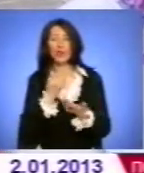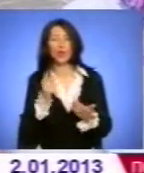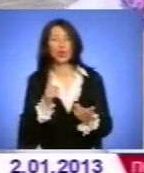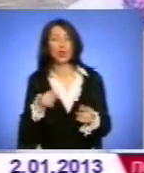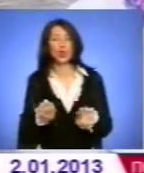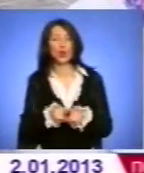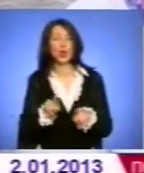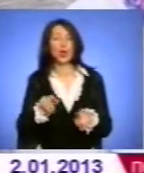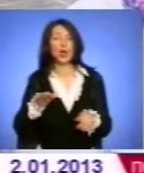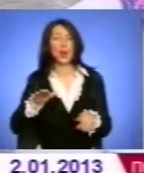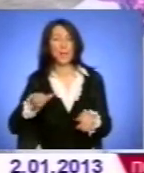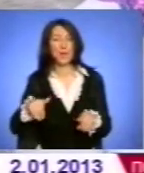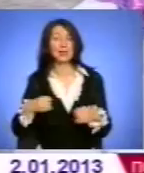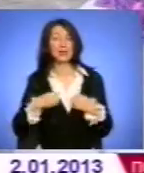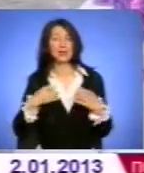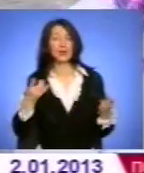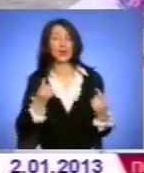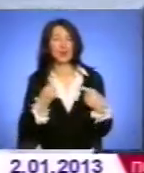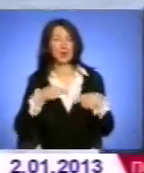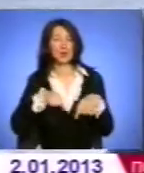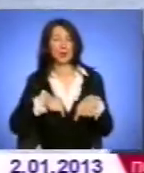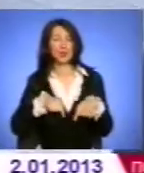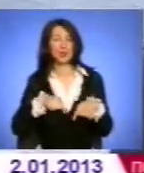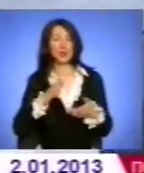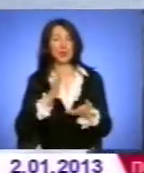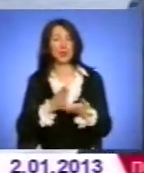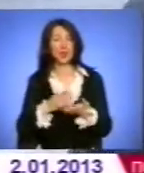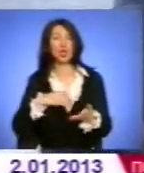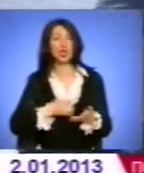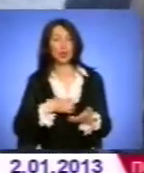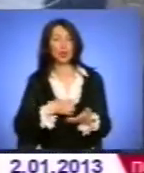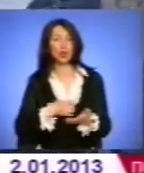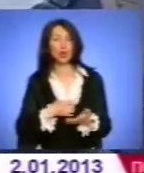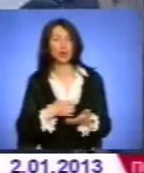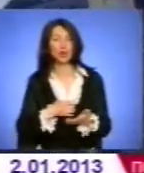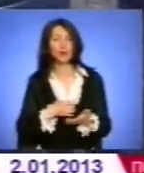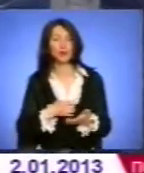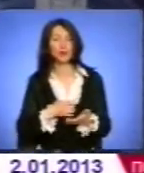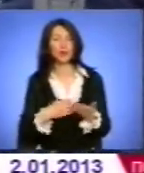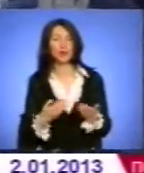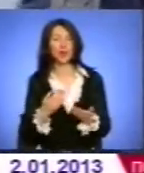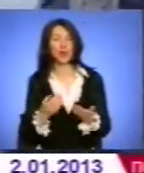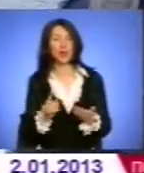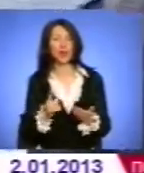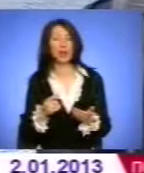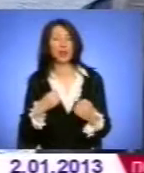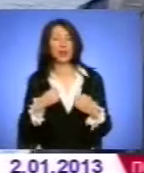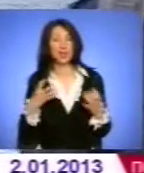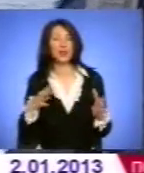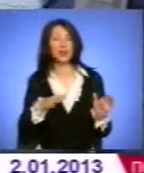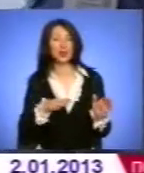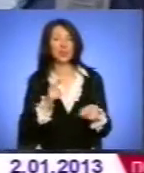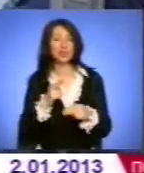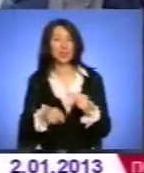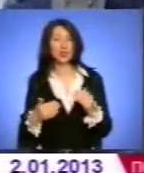як після святкового депресія? Ні, нема. Є смуток. Але більше так трошки? Свята скінчили,